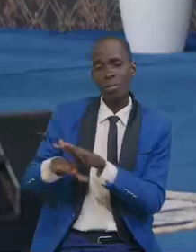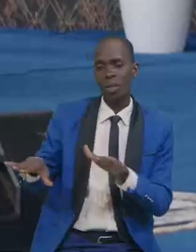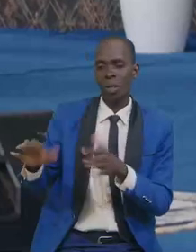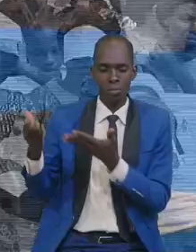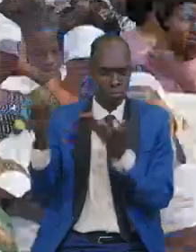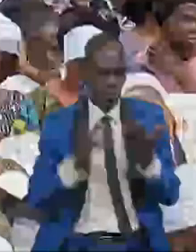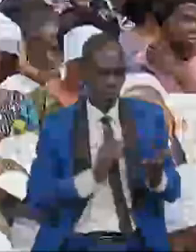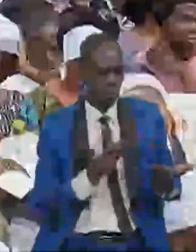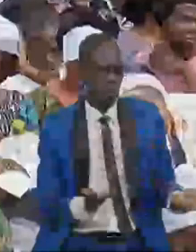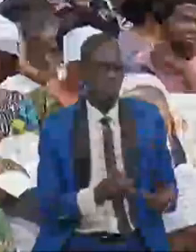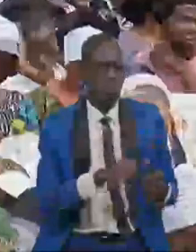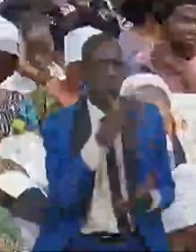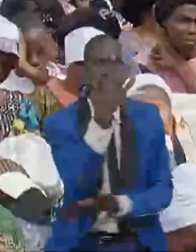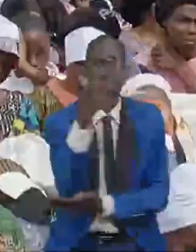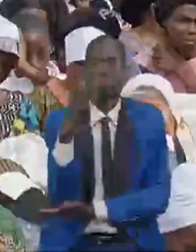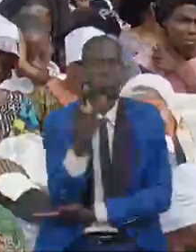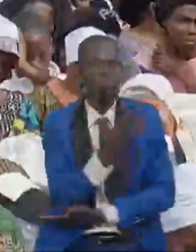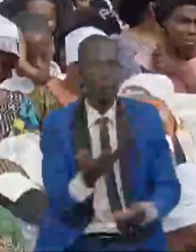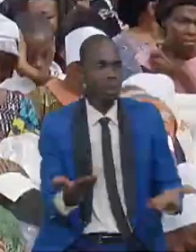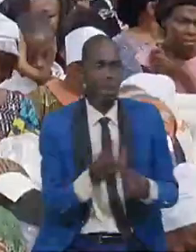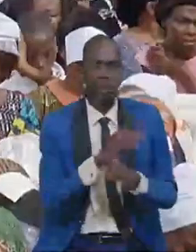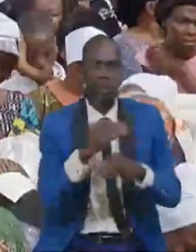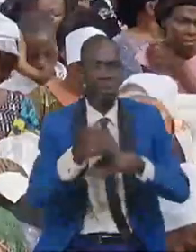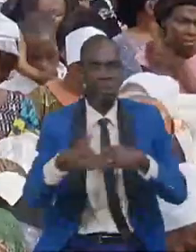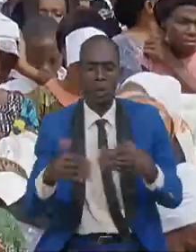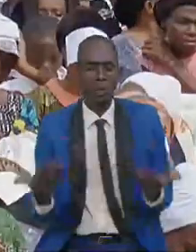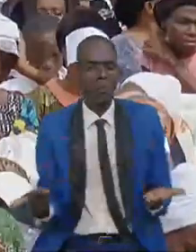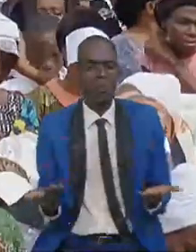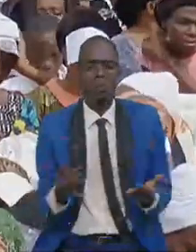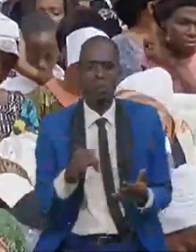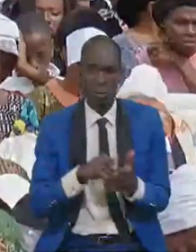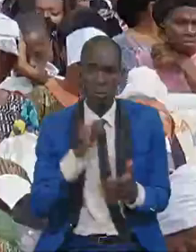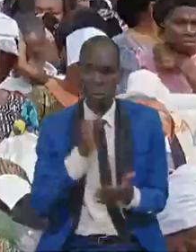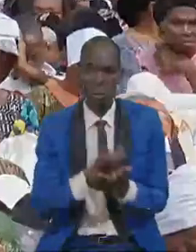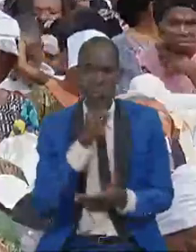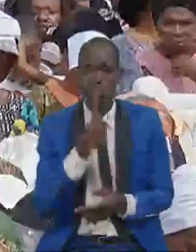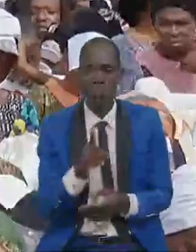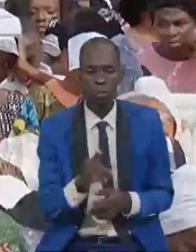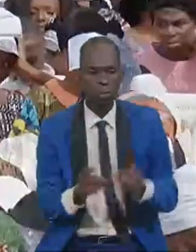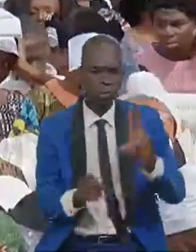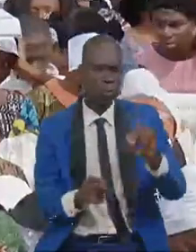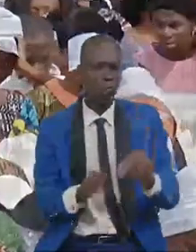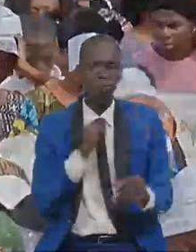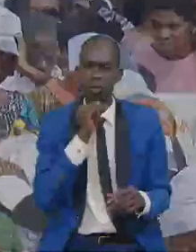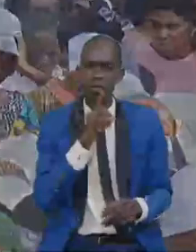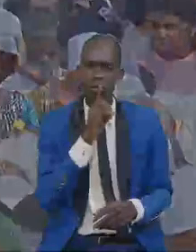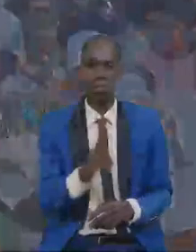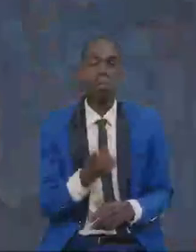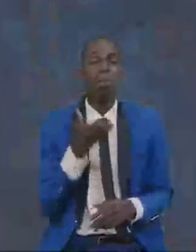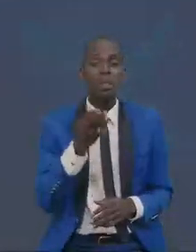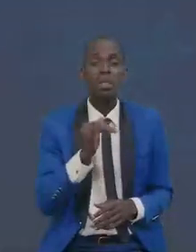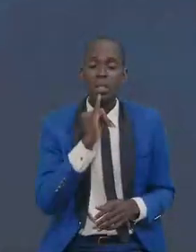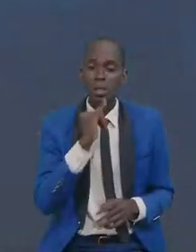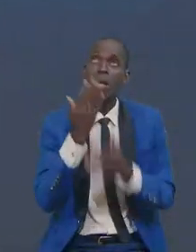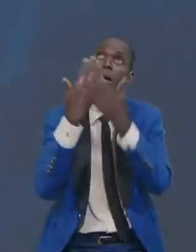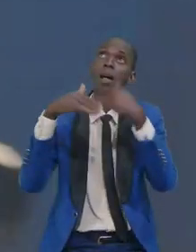désert, car il n'y a point de pain. Ça, ce n'est pas vrai. La manne était disponible pour